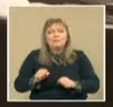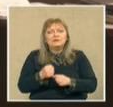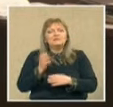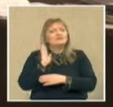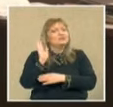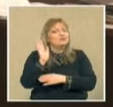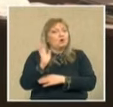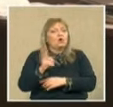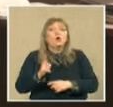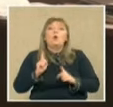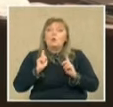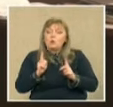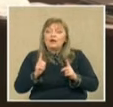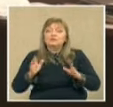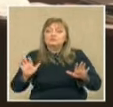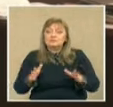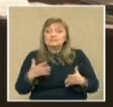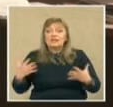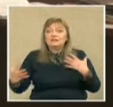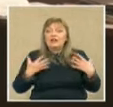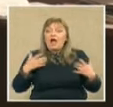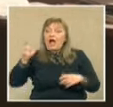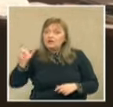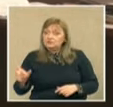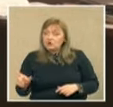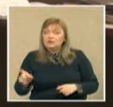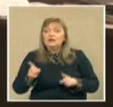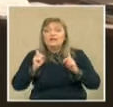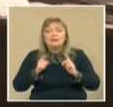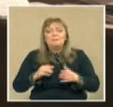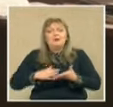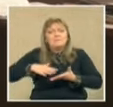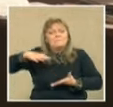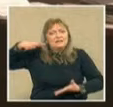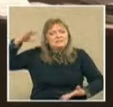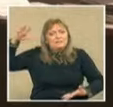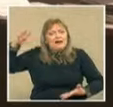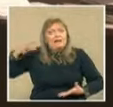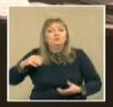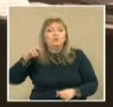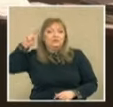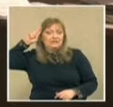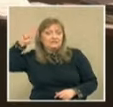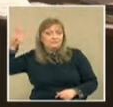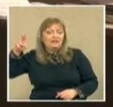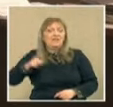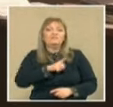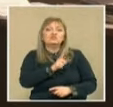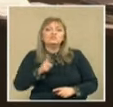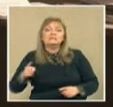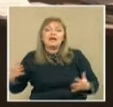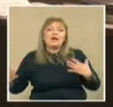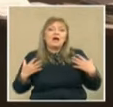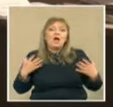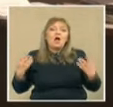станал актьор, значи трябва максимално сочно да изпълняваш всяка роля,